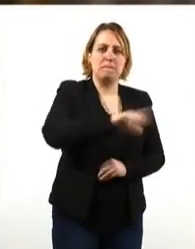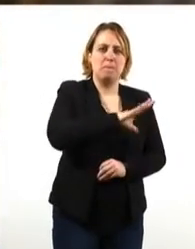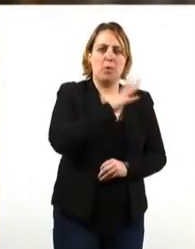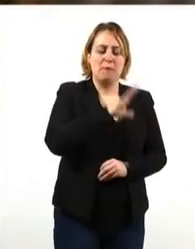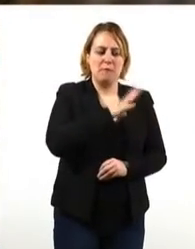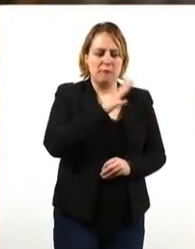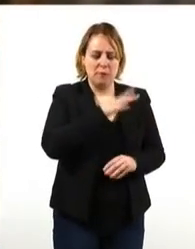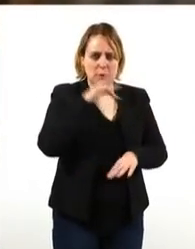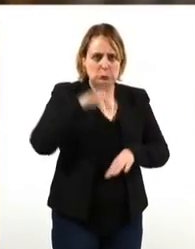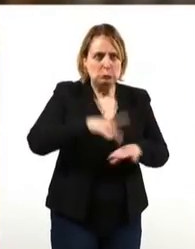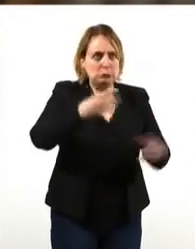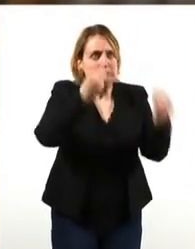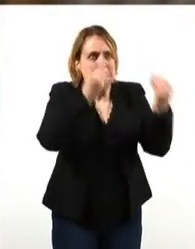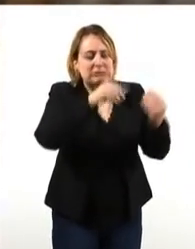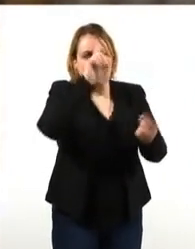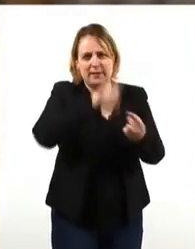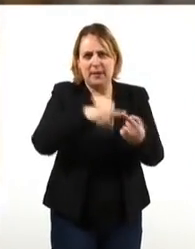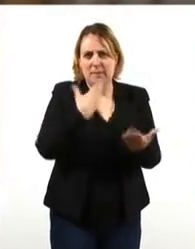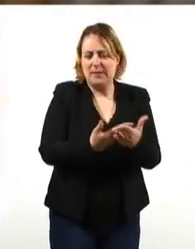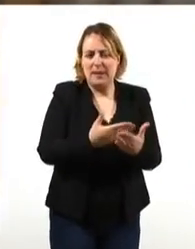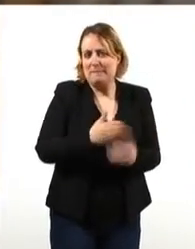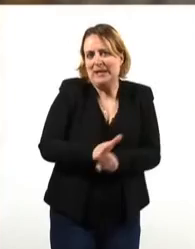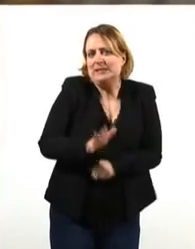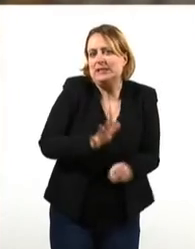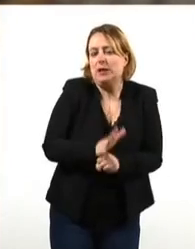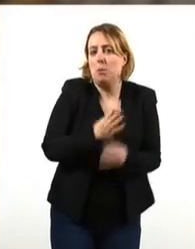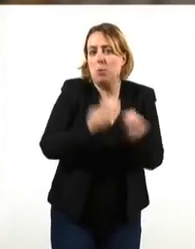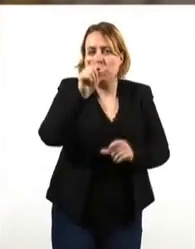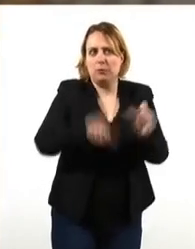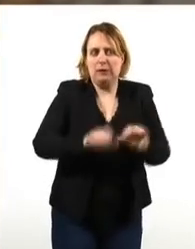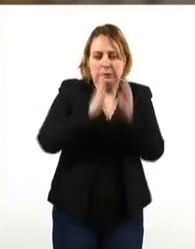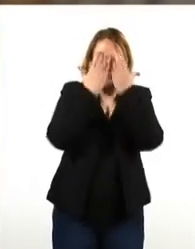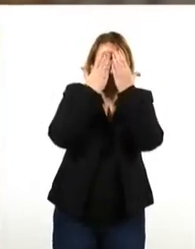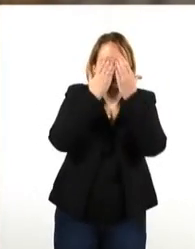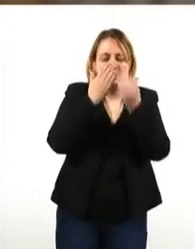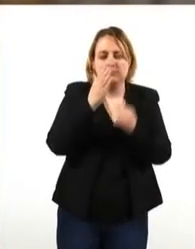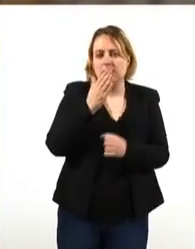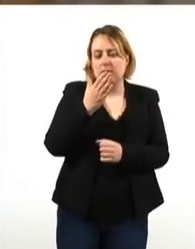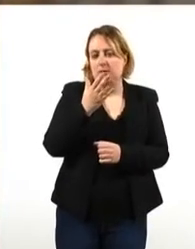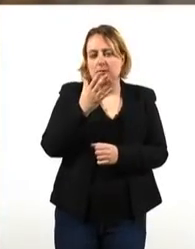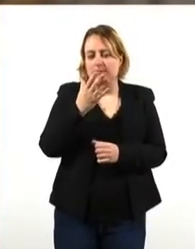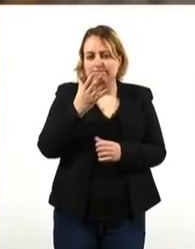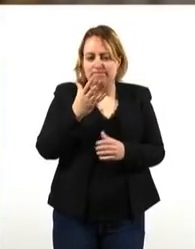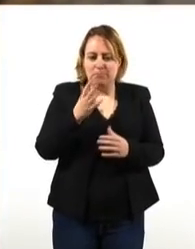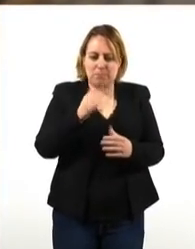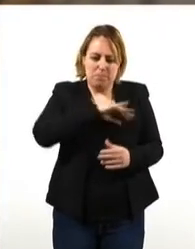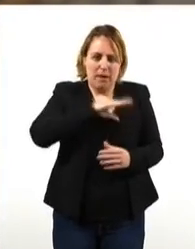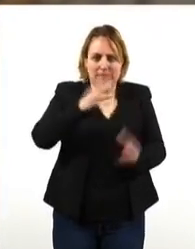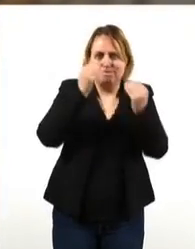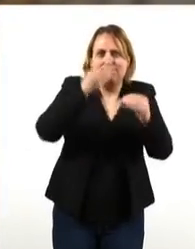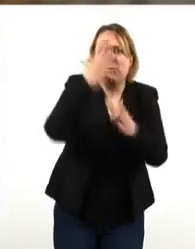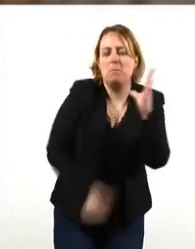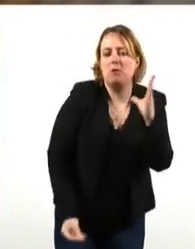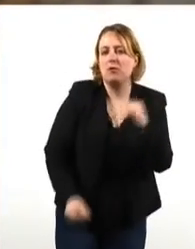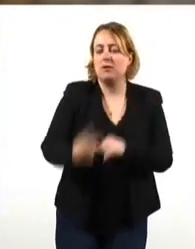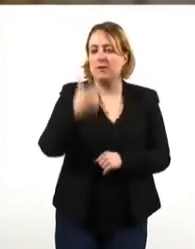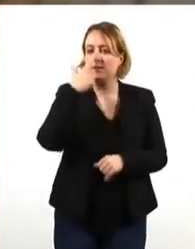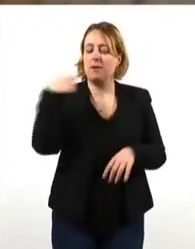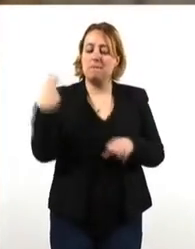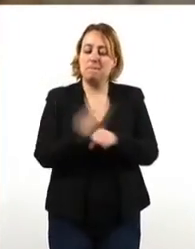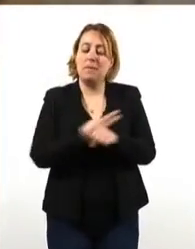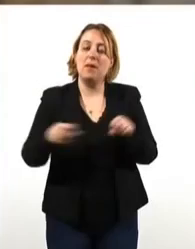vraiment éduqués sur la cause. Il y en a énormément qui ferment les yeux. Donc ça pourrait être intéressant de mettre, pendant les heures